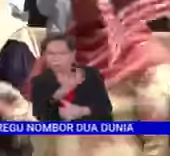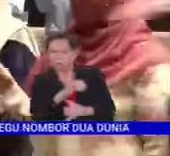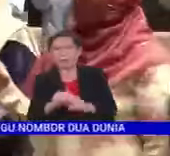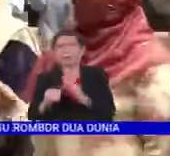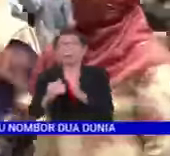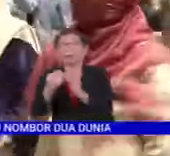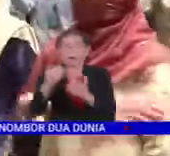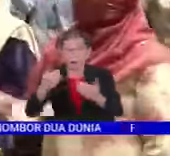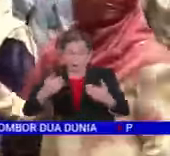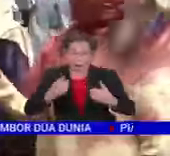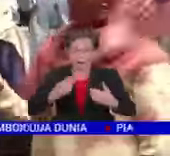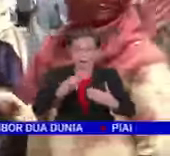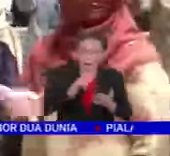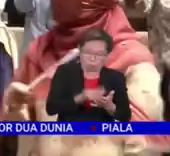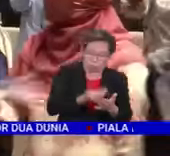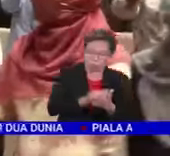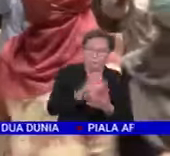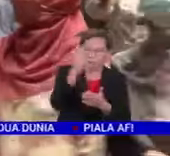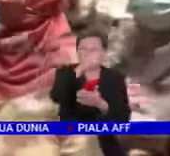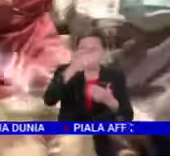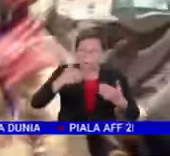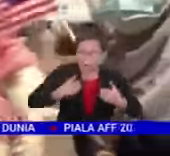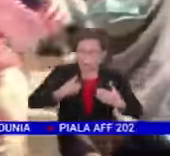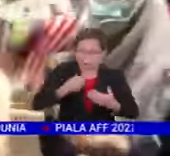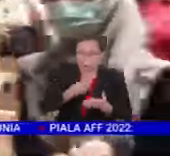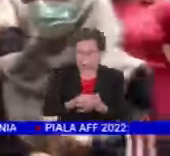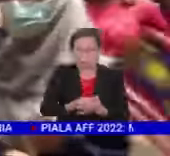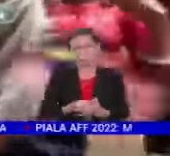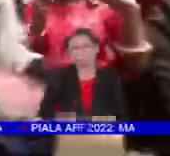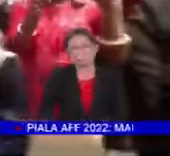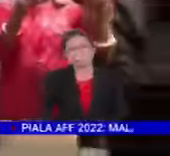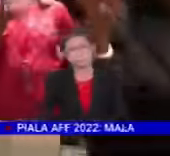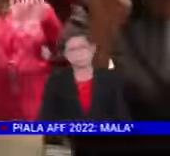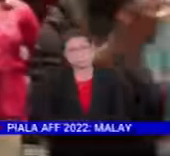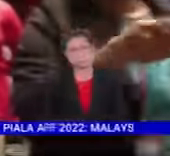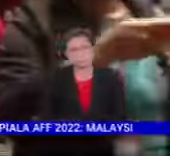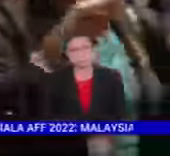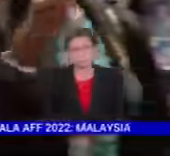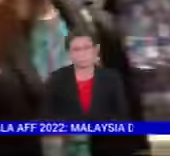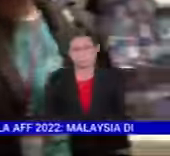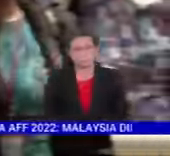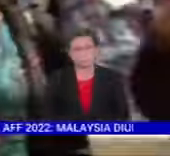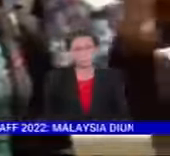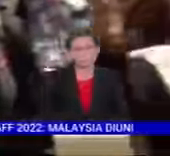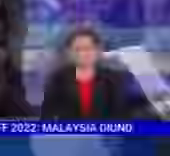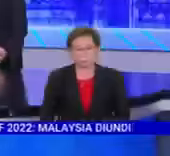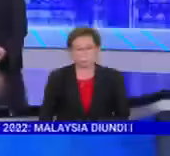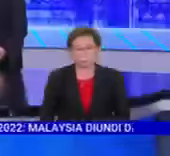kemampuan keuangan kerajaan.